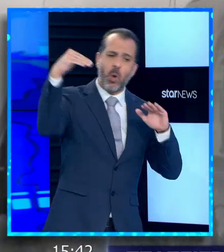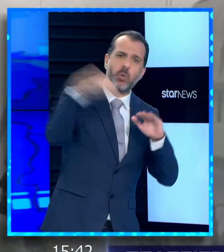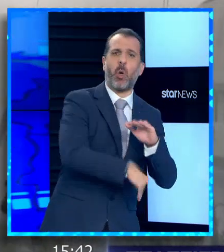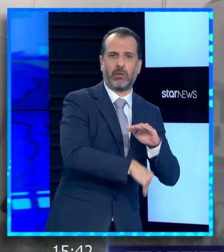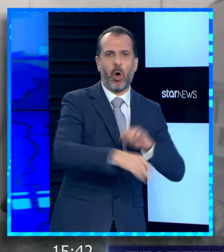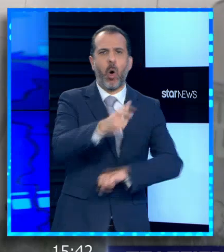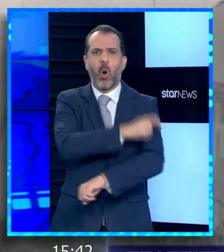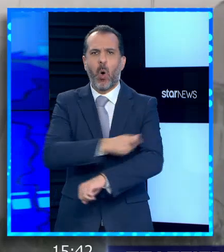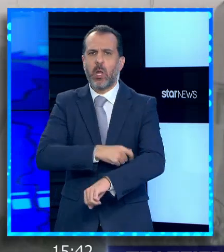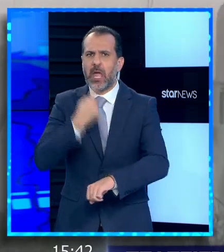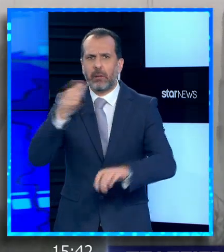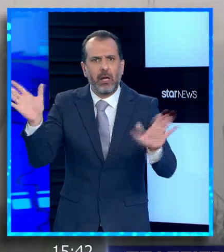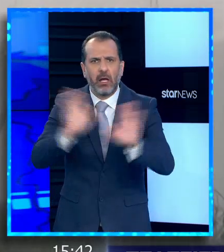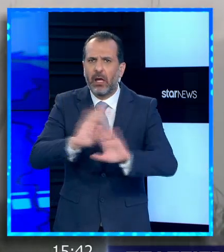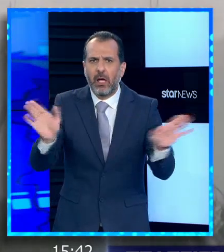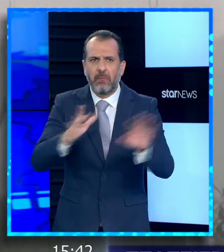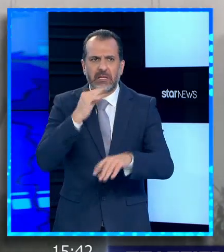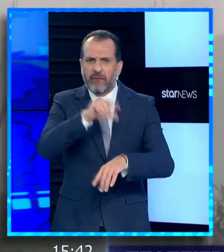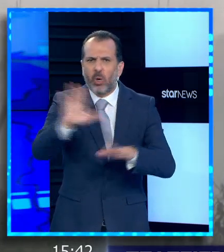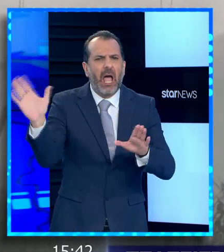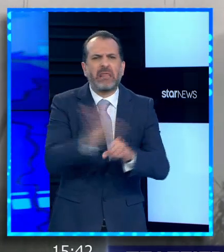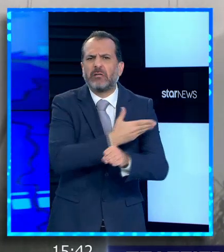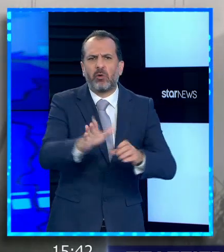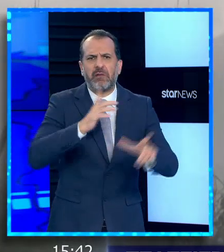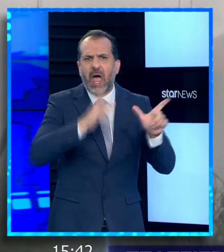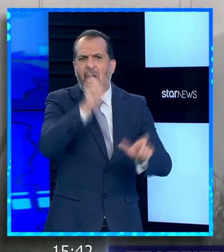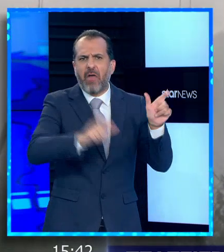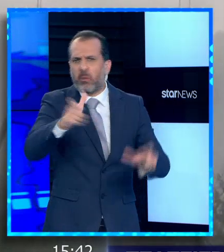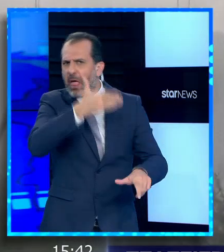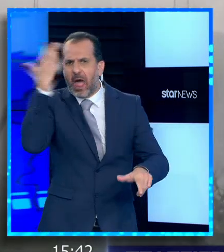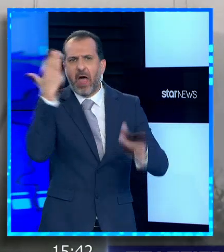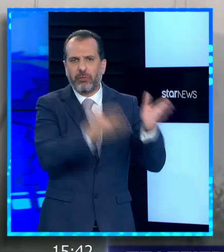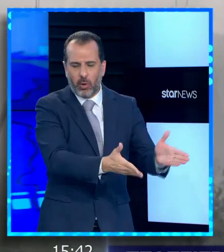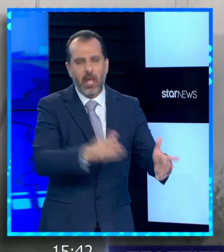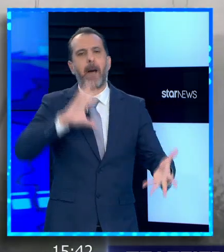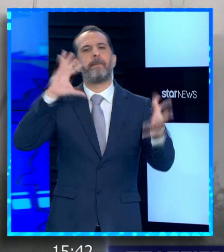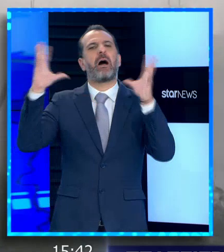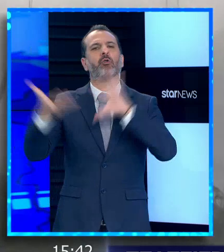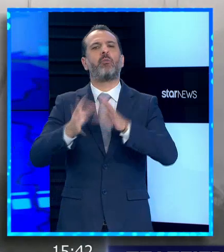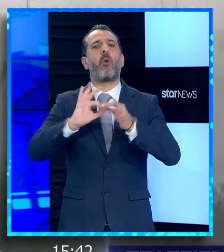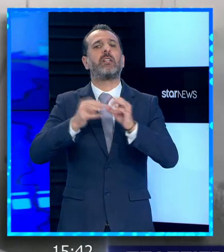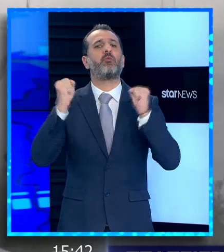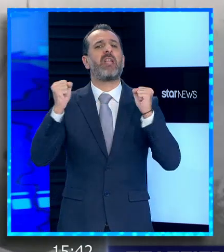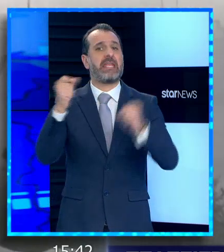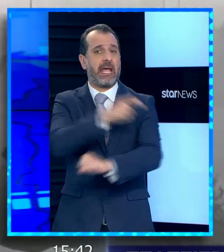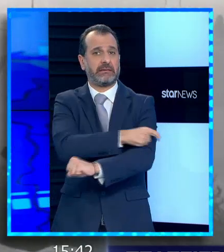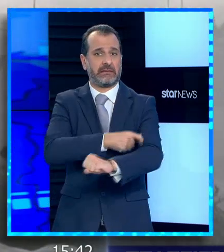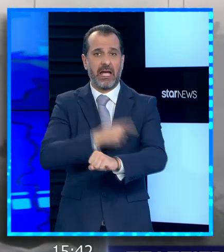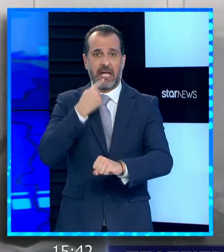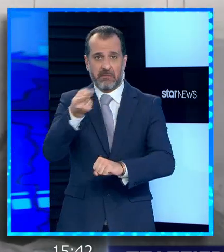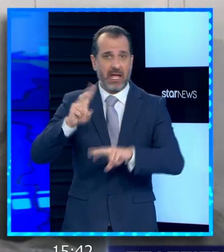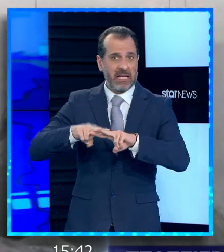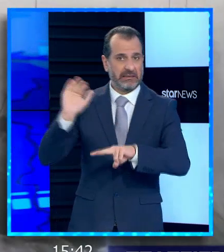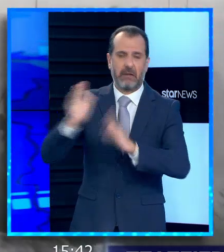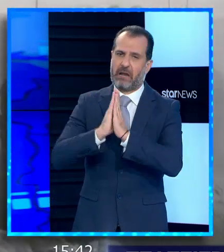θεωρεί αδύνατο, χωρίς καταστροφικές ανθρωπιστικές συνέπειες. Ο Παγκόσμιος Οργανισμός Υγείας ζήτησε από το Ισραήλ να ανακαλέσει το